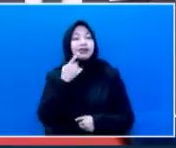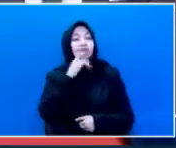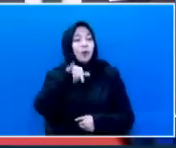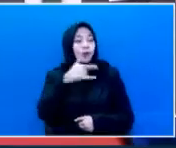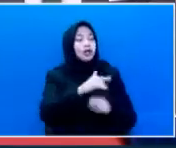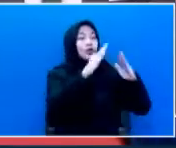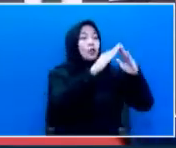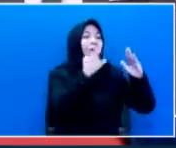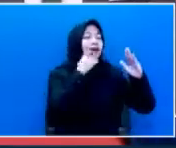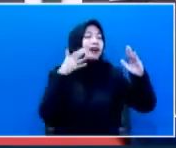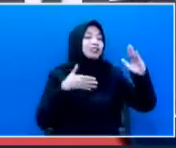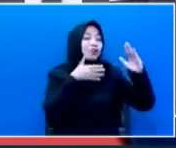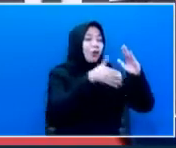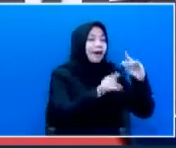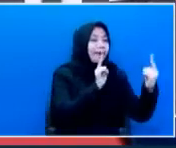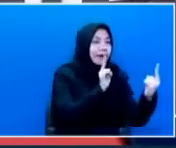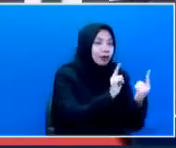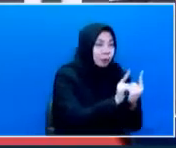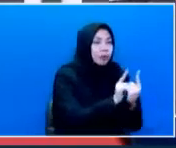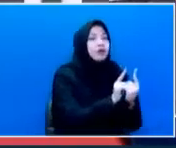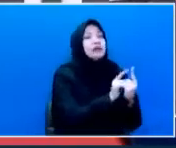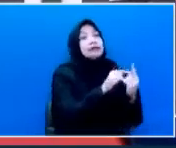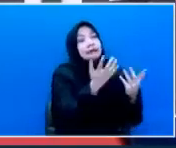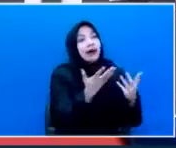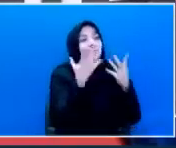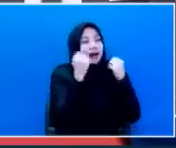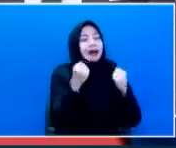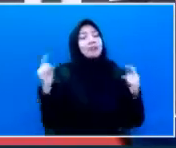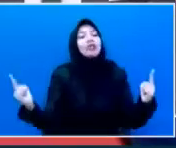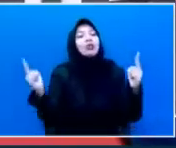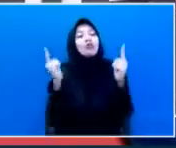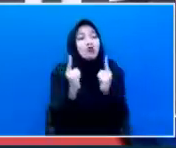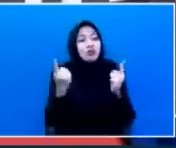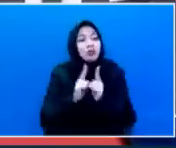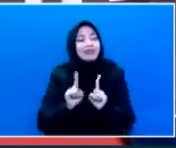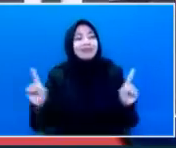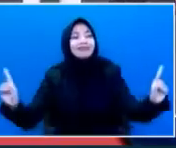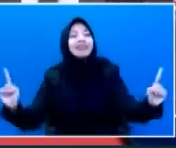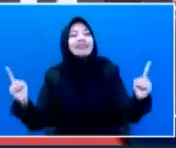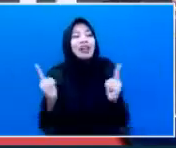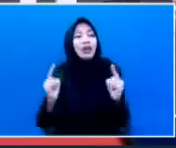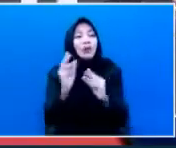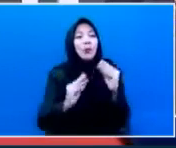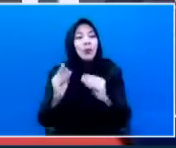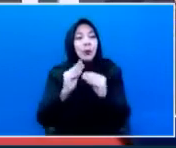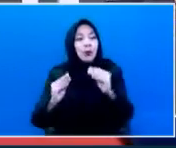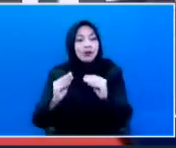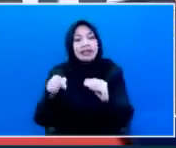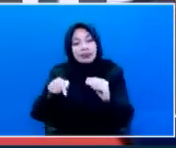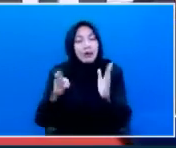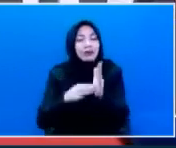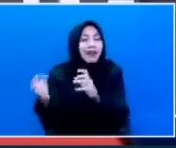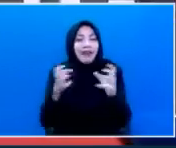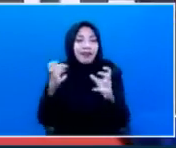Mega kemudian Selesaikan secara dewasa antara kedua beliau Menurut saya itu akan